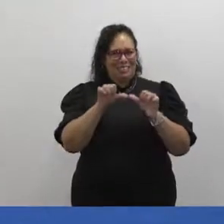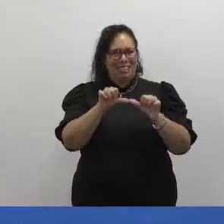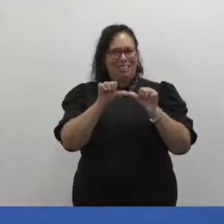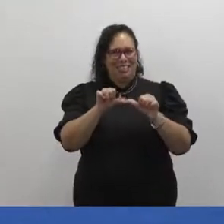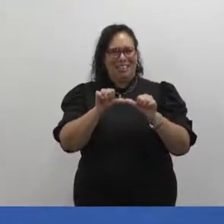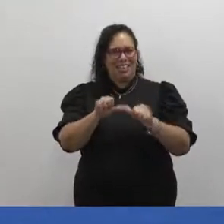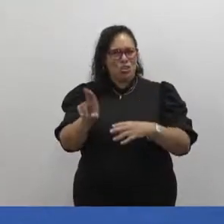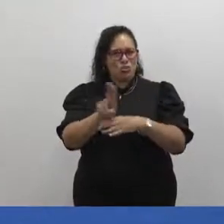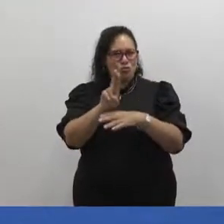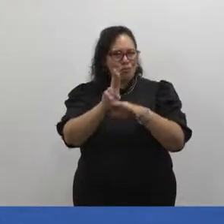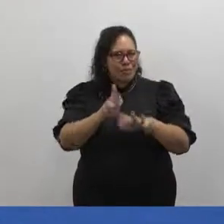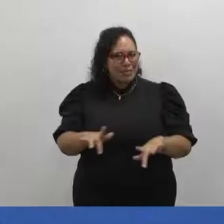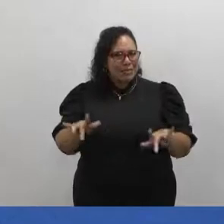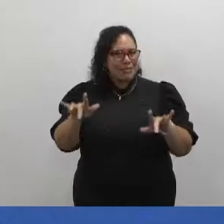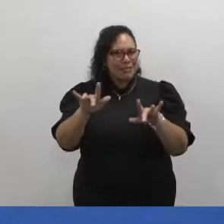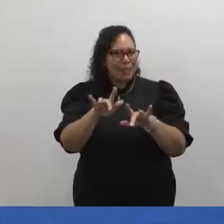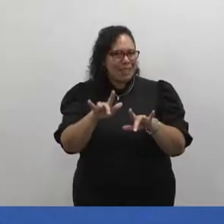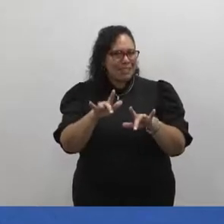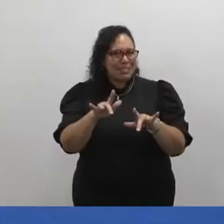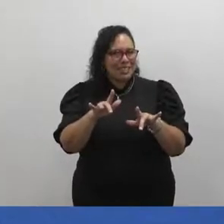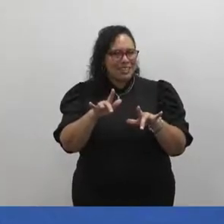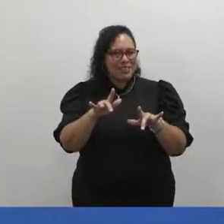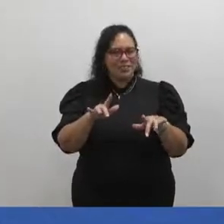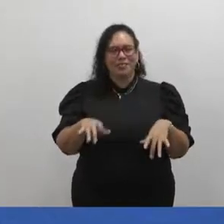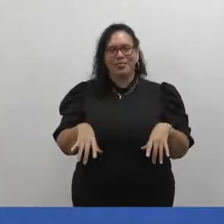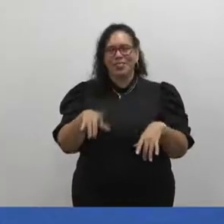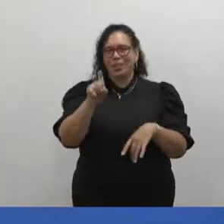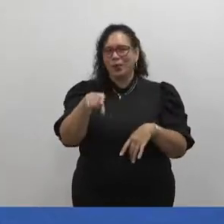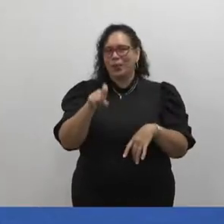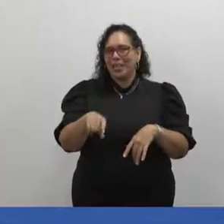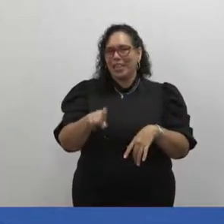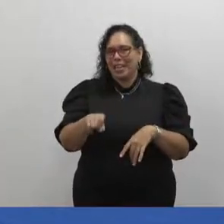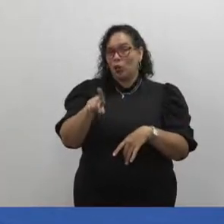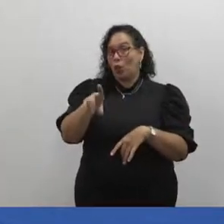mua vì thay nè đây dân dân thời tạm bà to bà to